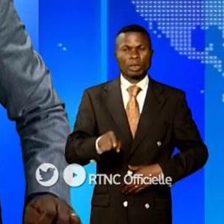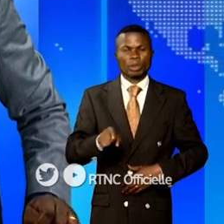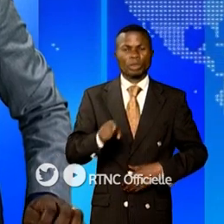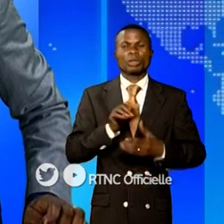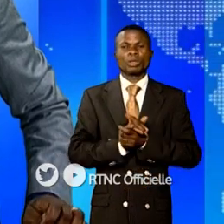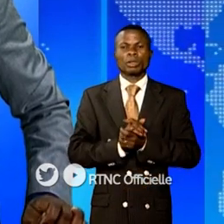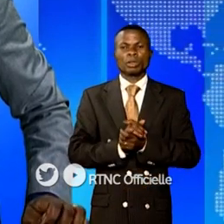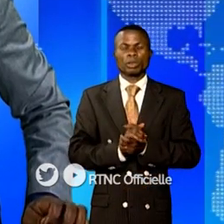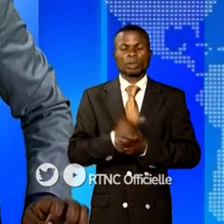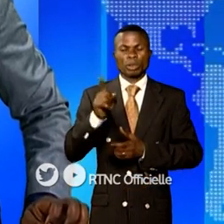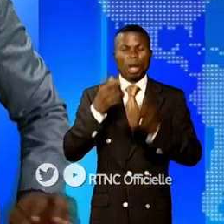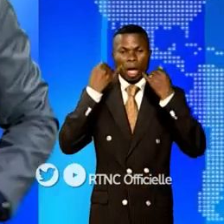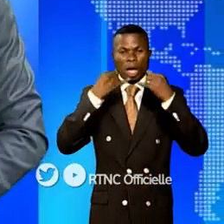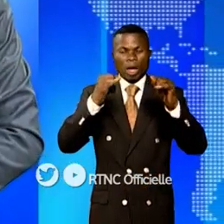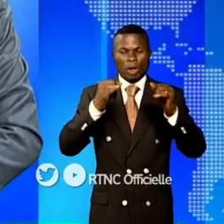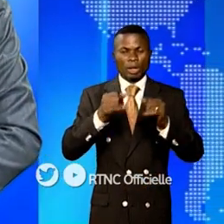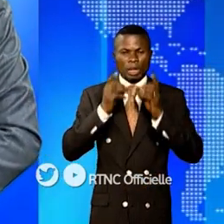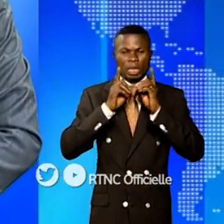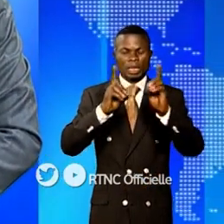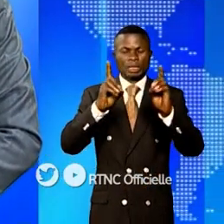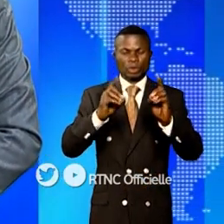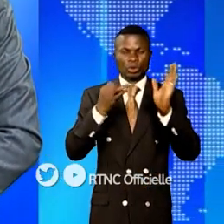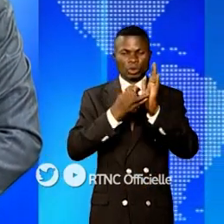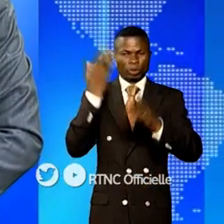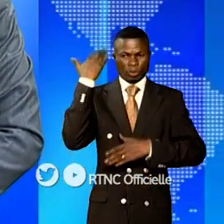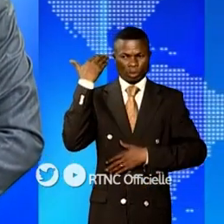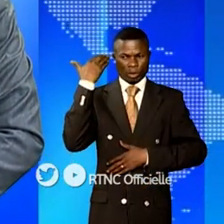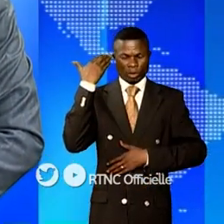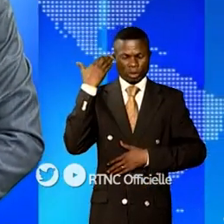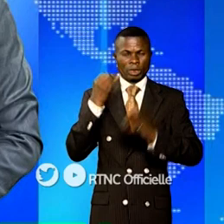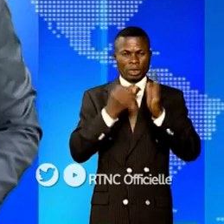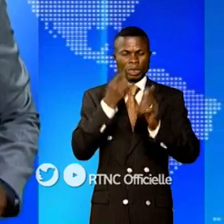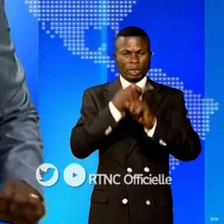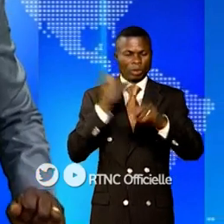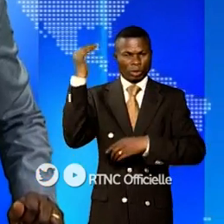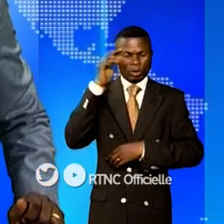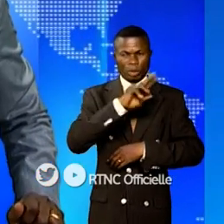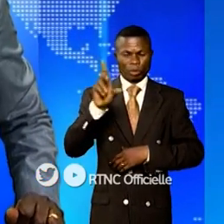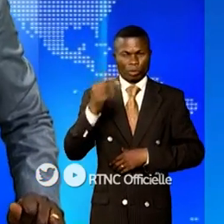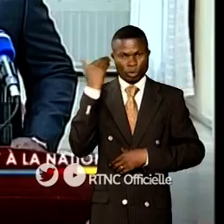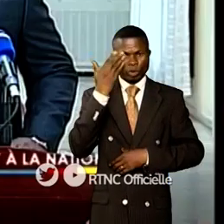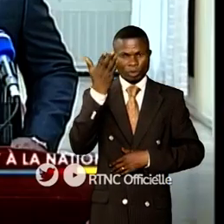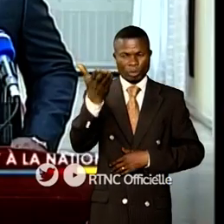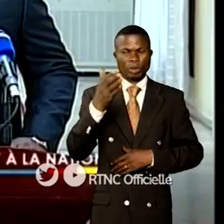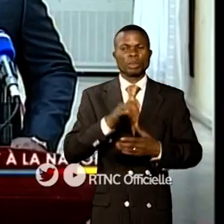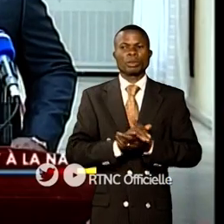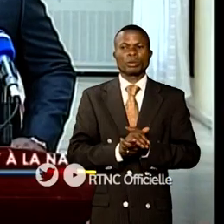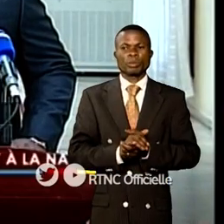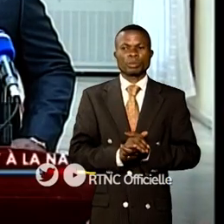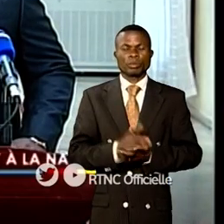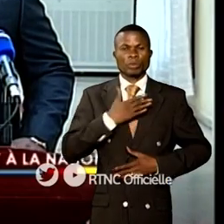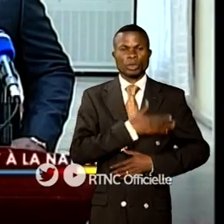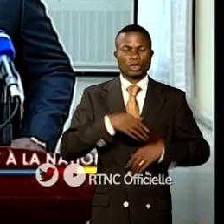Tshisekedi Tshilombo, l'a annoncé lors de son adresse à la Nation le dimanche 6 décembre 2020. Suivez. Mes très